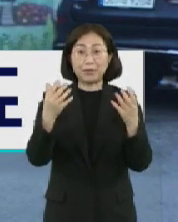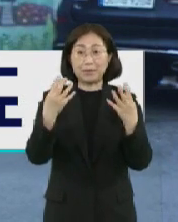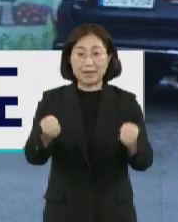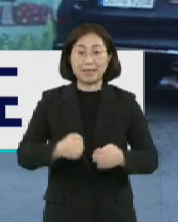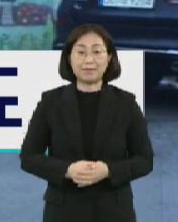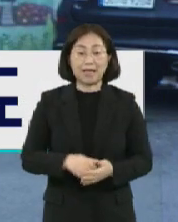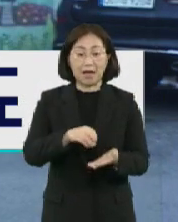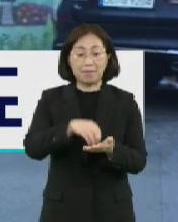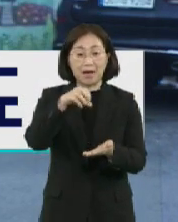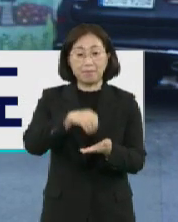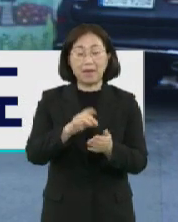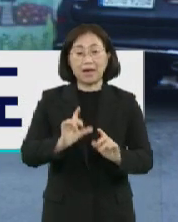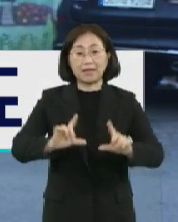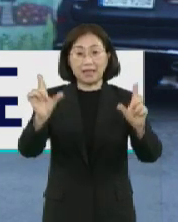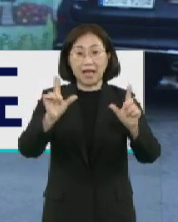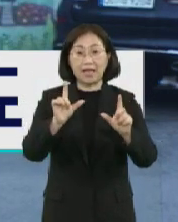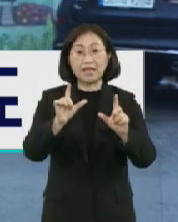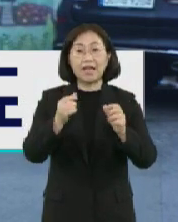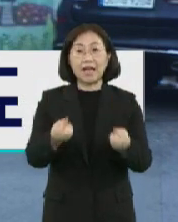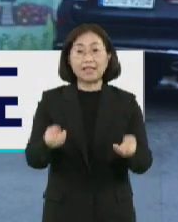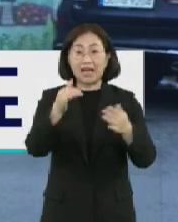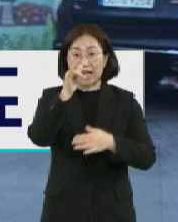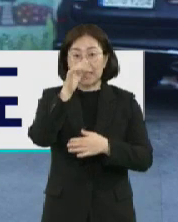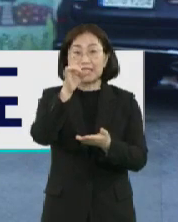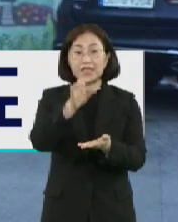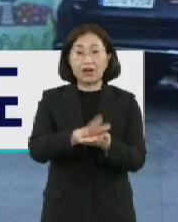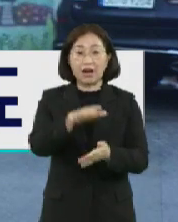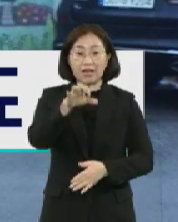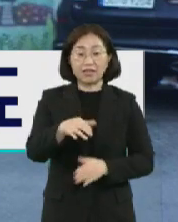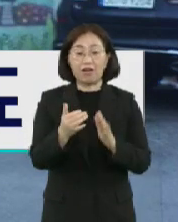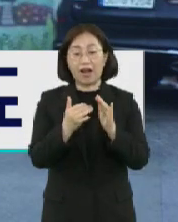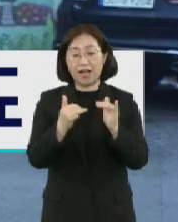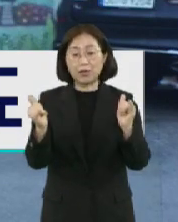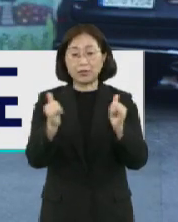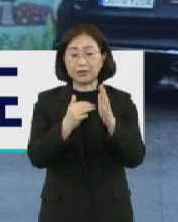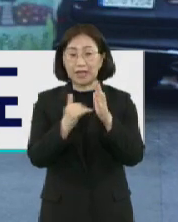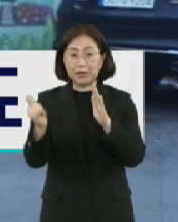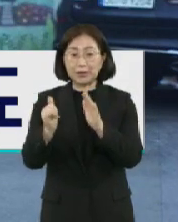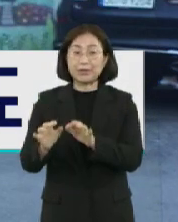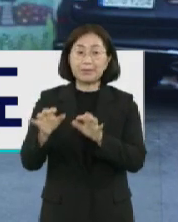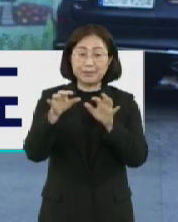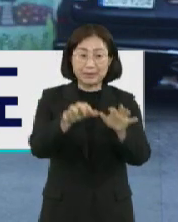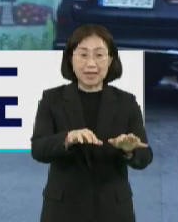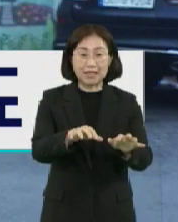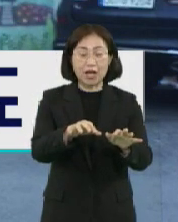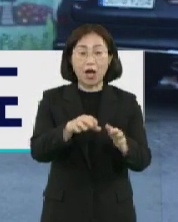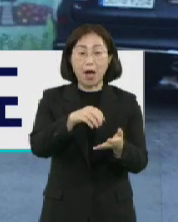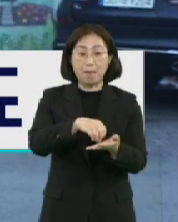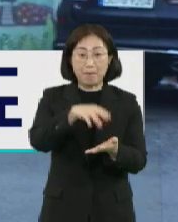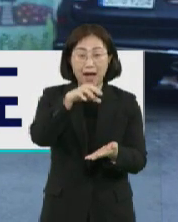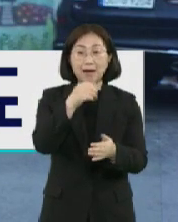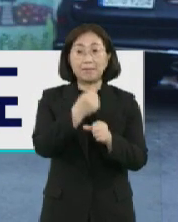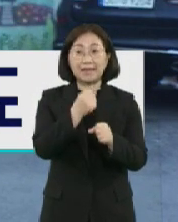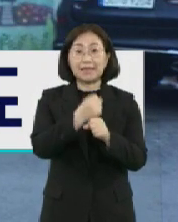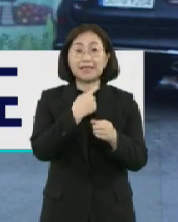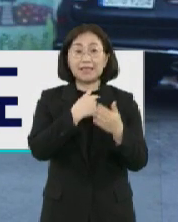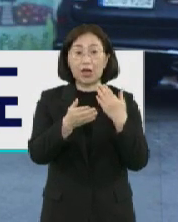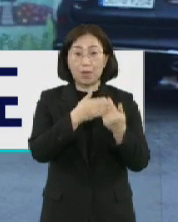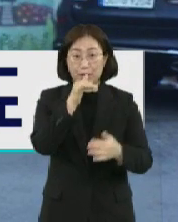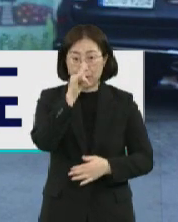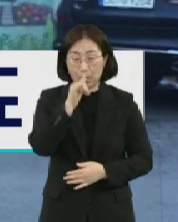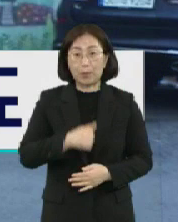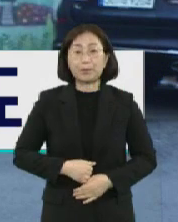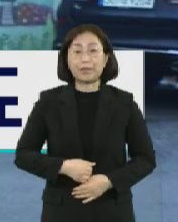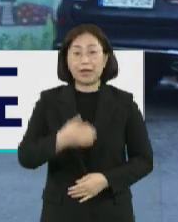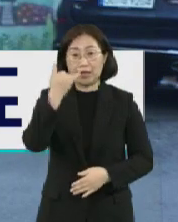빵빵 데이 행사가 열린 천안에서 는 가족단위 참가자들이 딸기를 재료로 한 빵 만들기 체험장 을 찾았고 크로 날